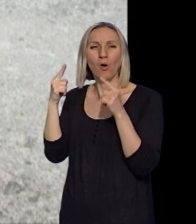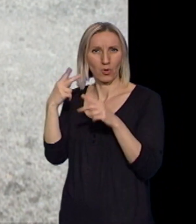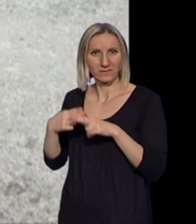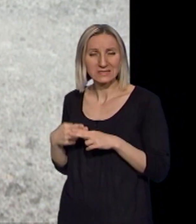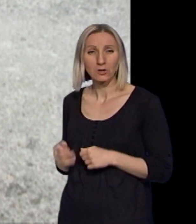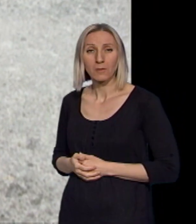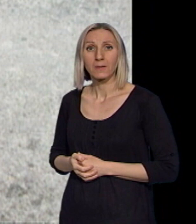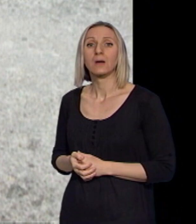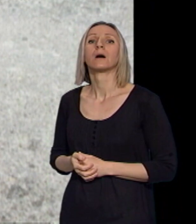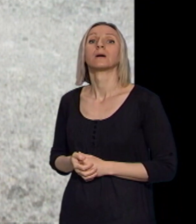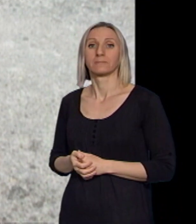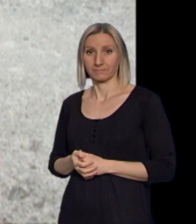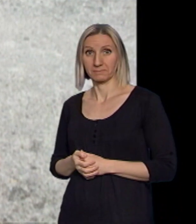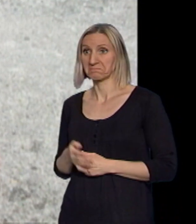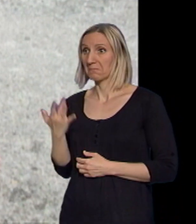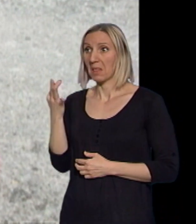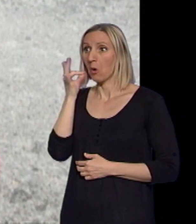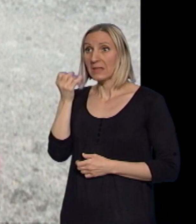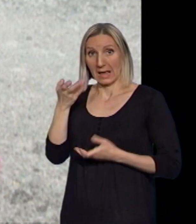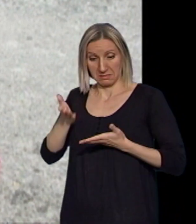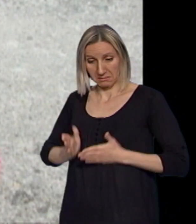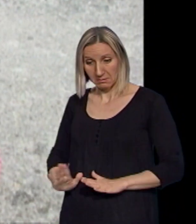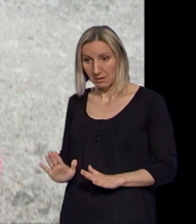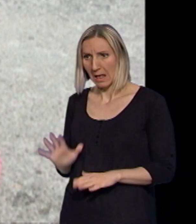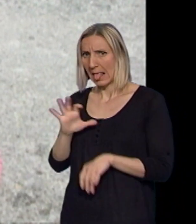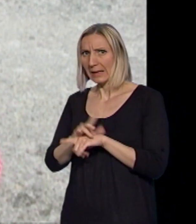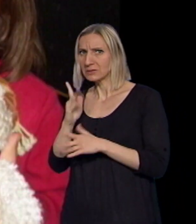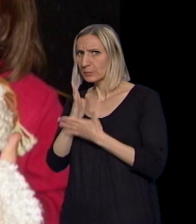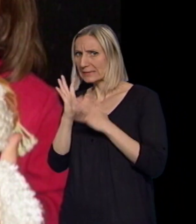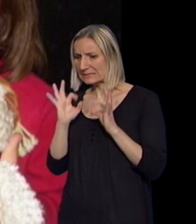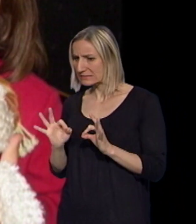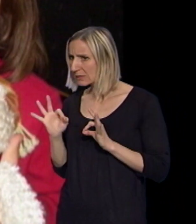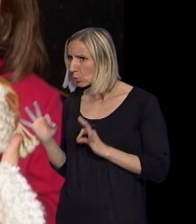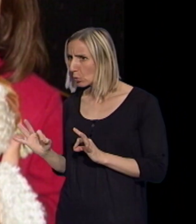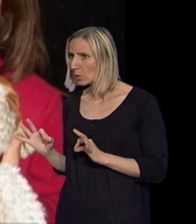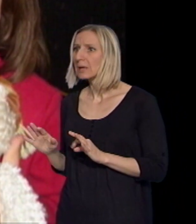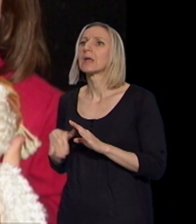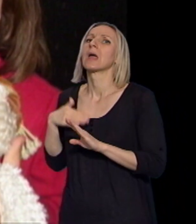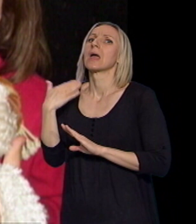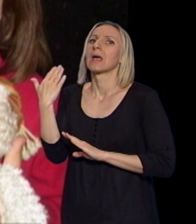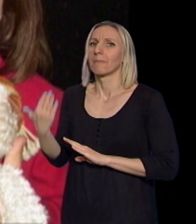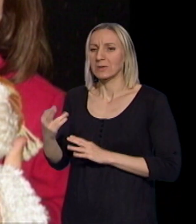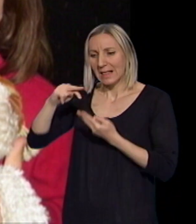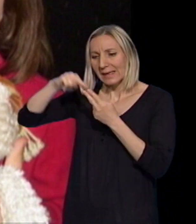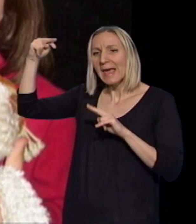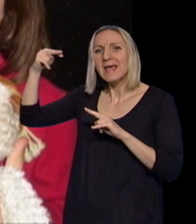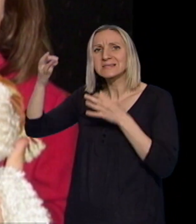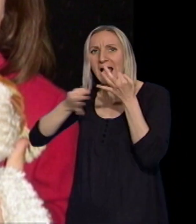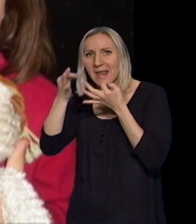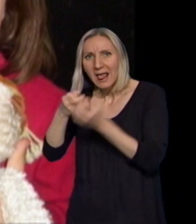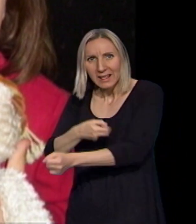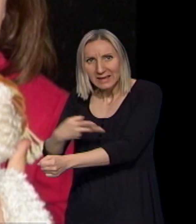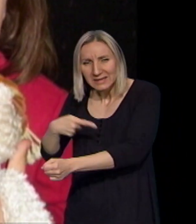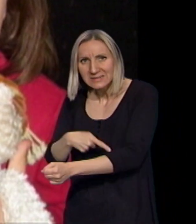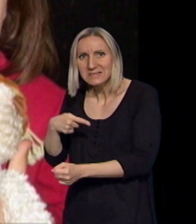njenom rođenju. Lekari nisu bili sigurni da on ima Downov sindrom i tek kada je urađena genetska analiza, kada je